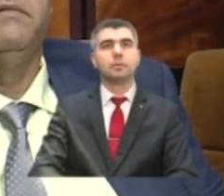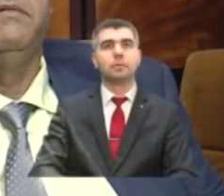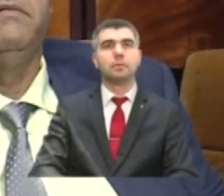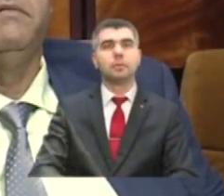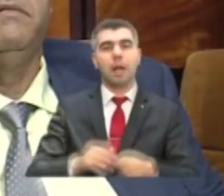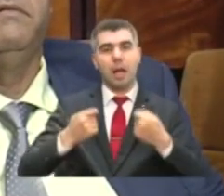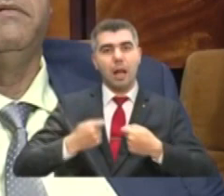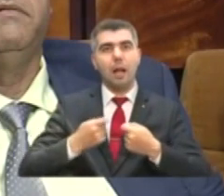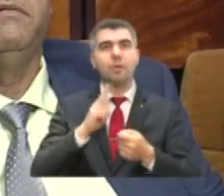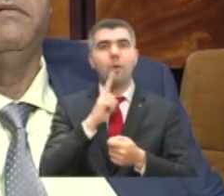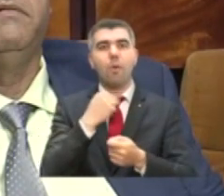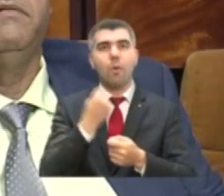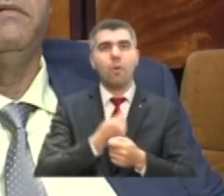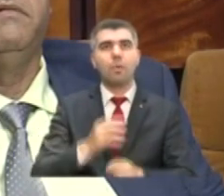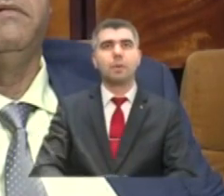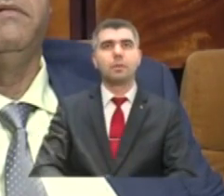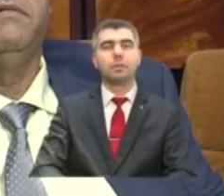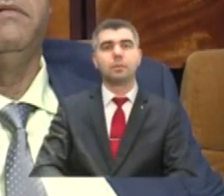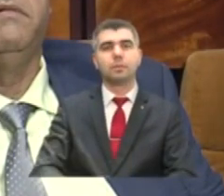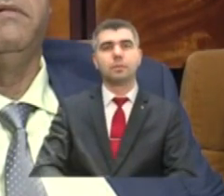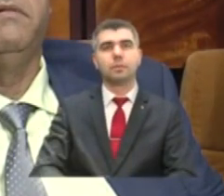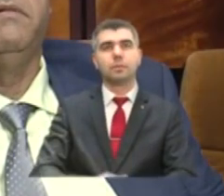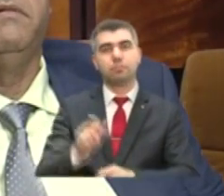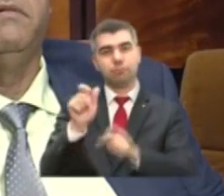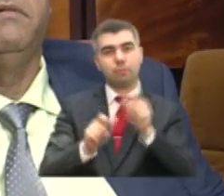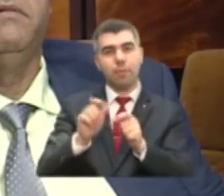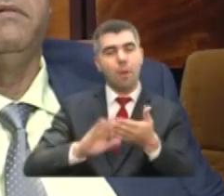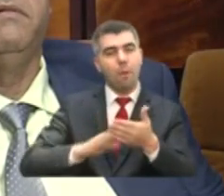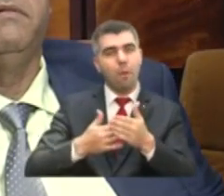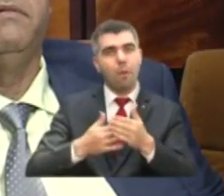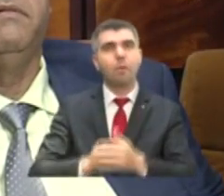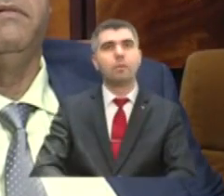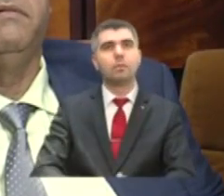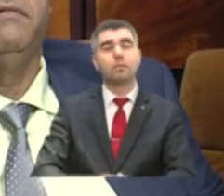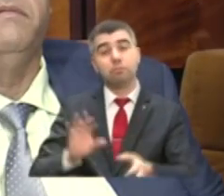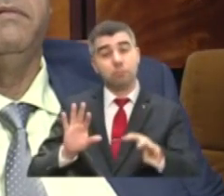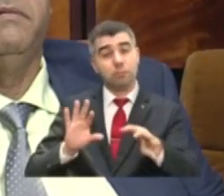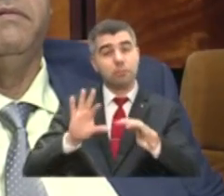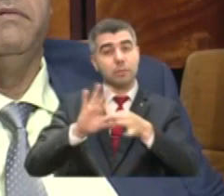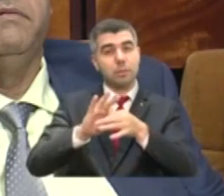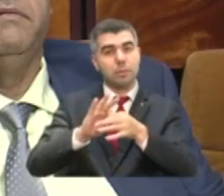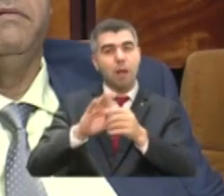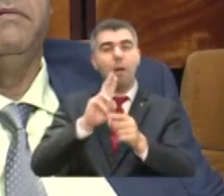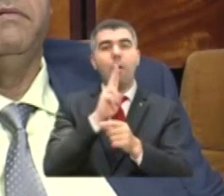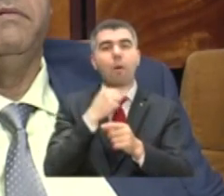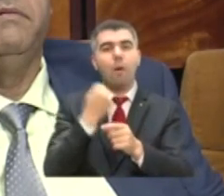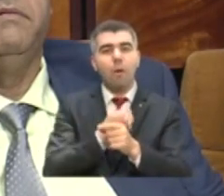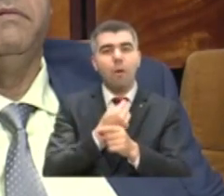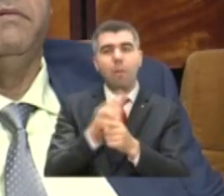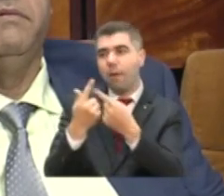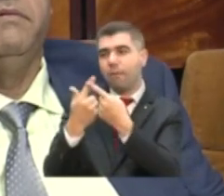سيد رئيس الحكومة، سيد رئيس، سيدات والسادة الوزراء، سيدات والسادة النواب، انخرطت الحكومة في مجموعة من